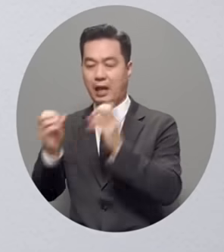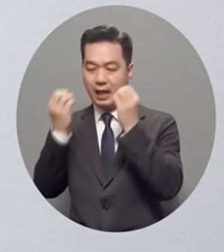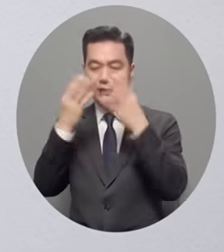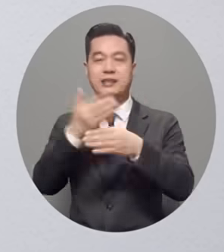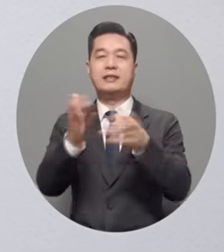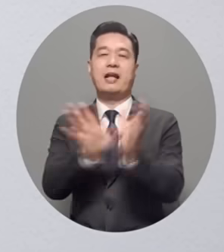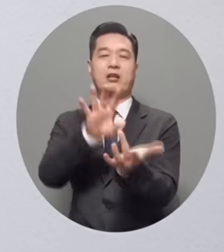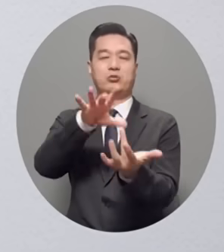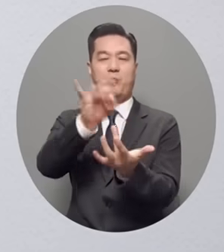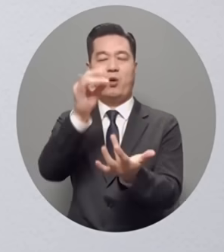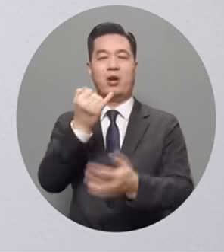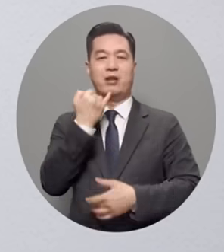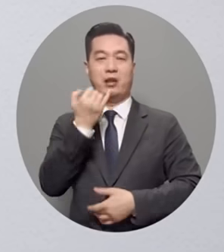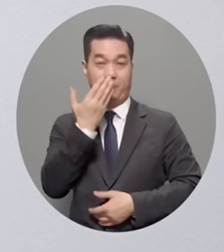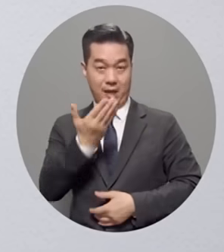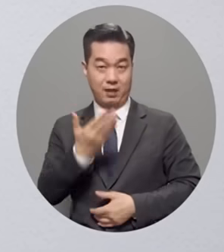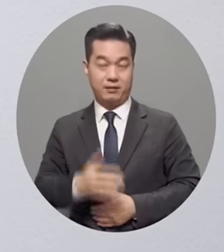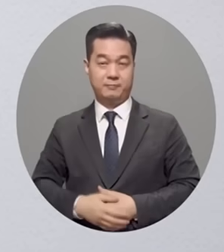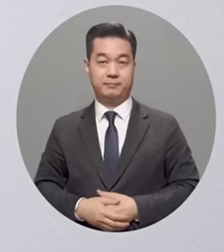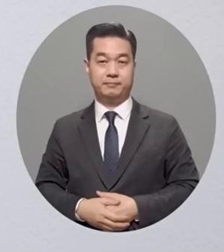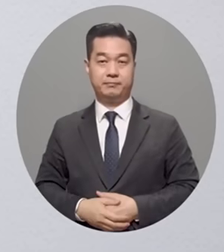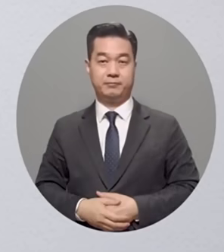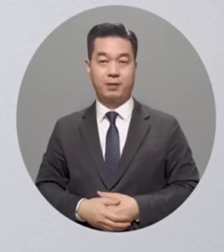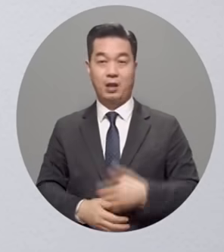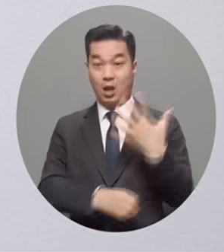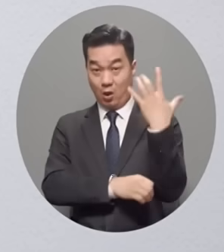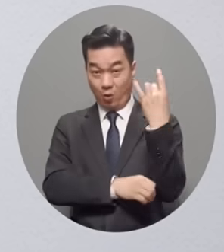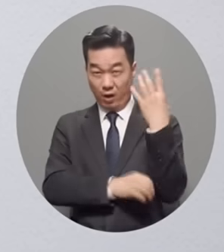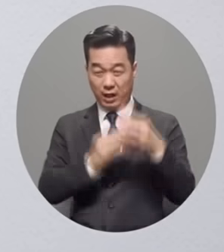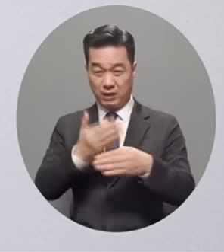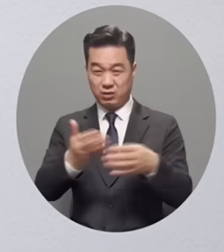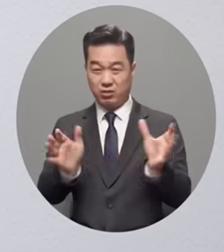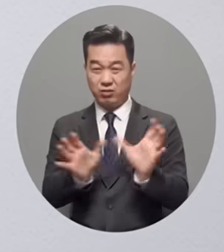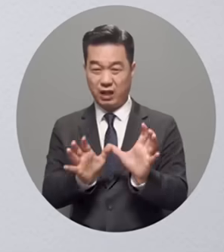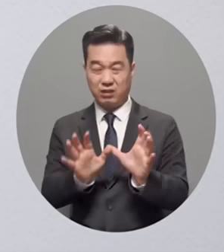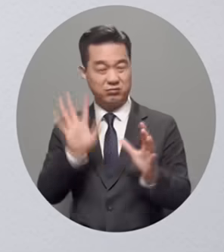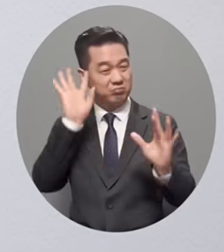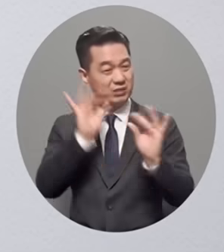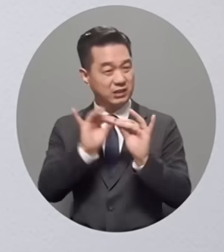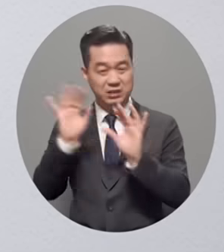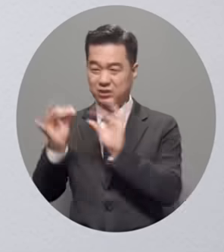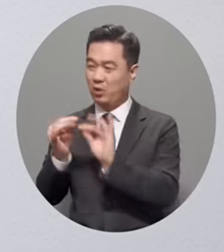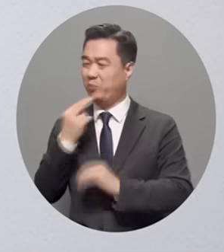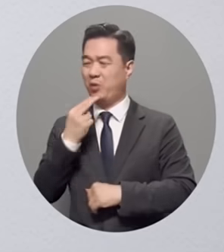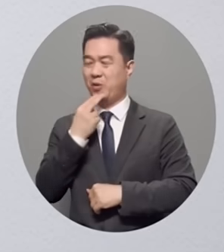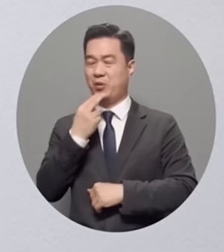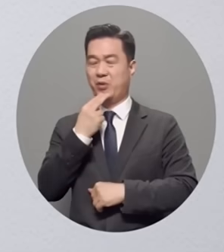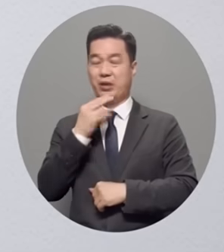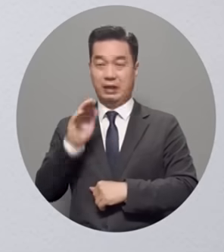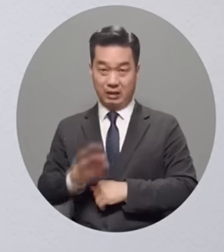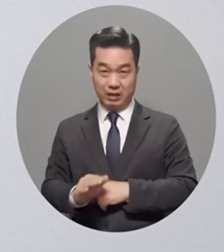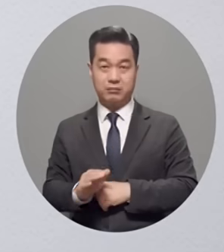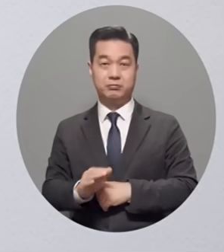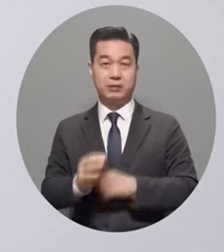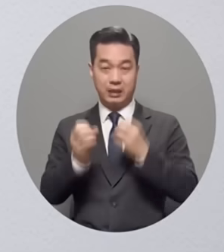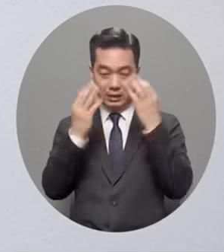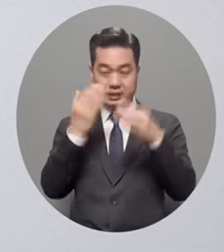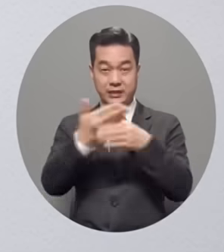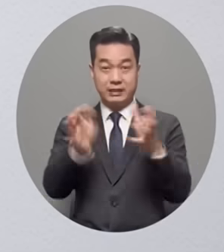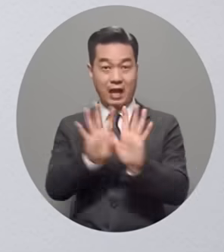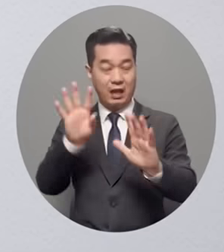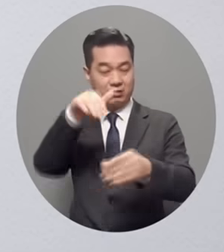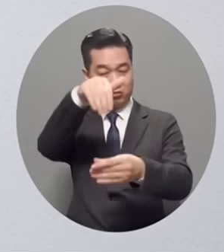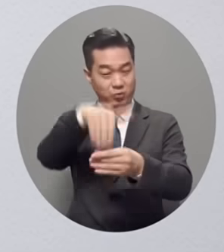의향이 있다고 답한 반면 기존 정당 중 지지 정당이 없다는 응답자 가운데는 신당 투표 의향이 있다는